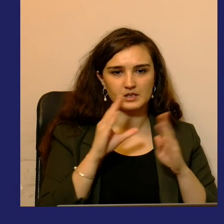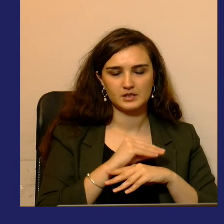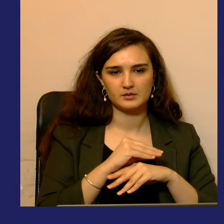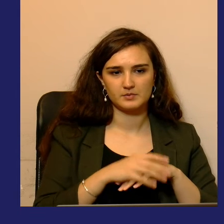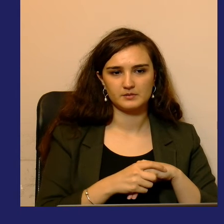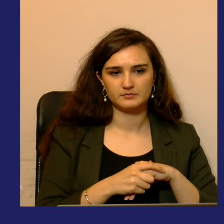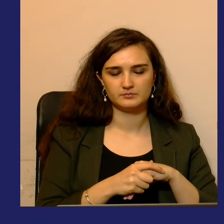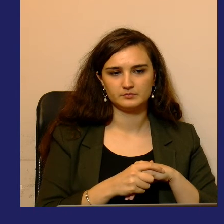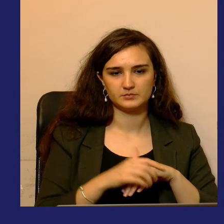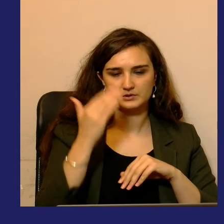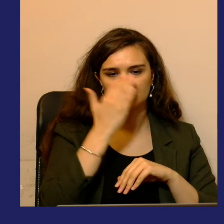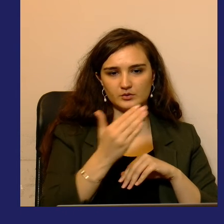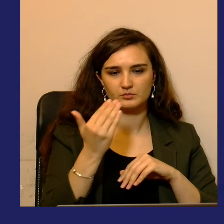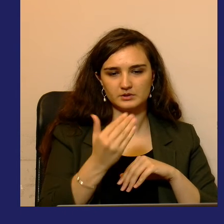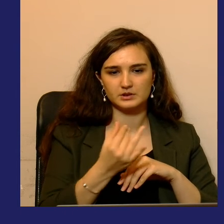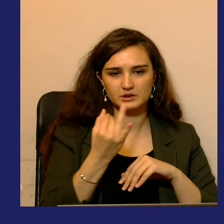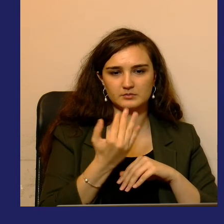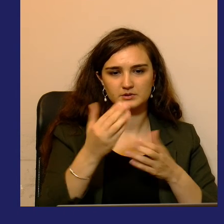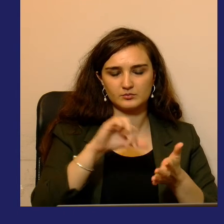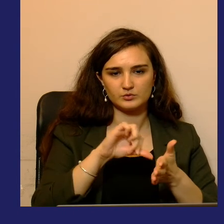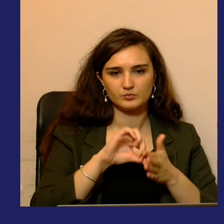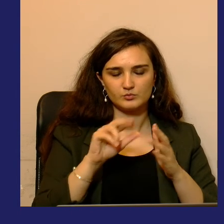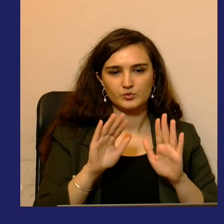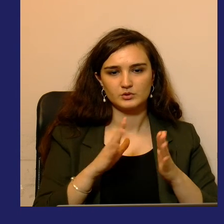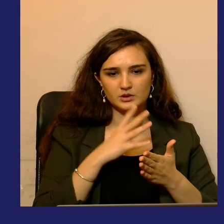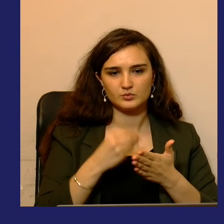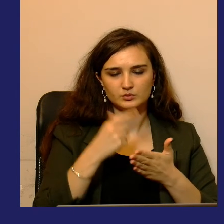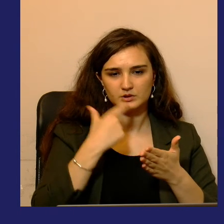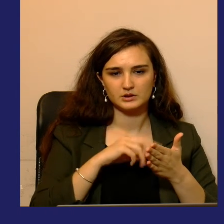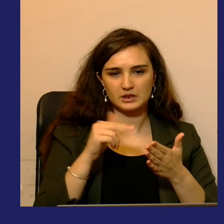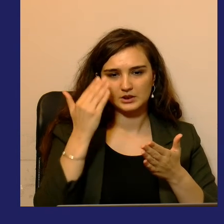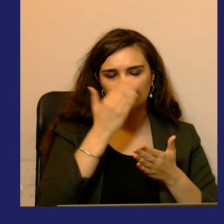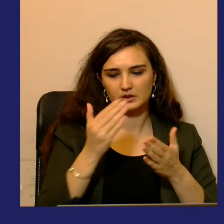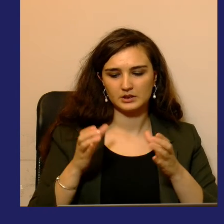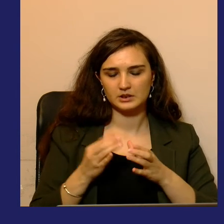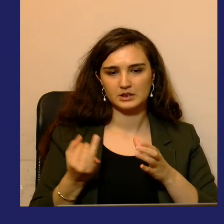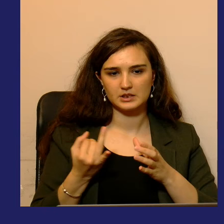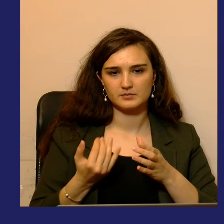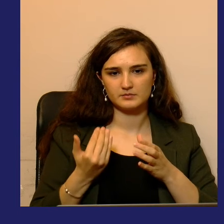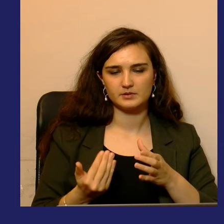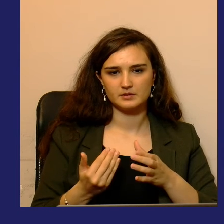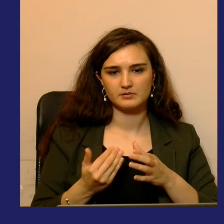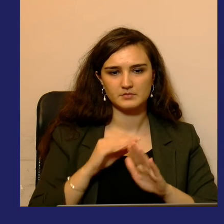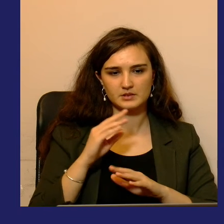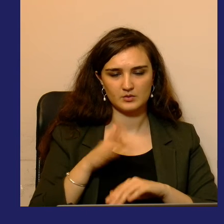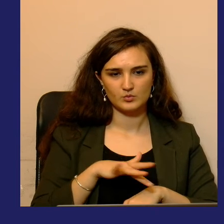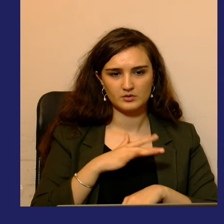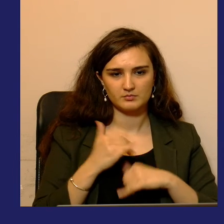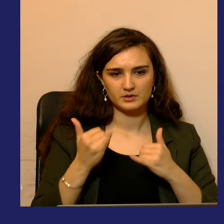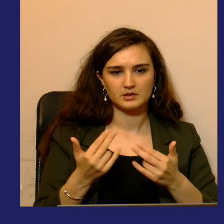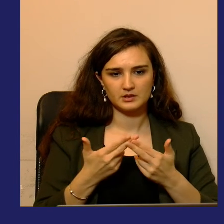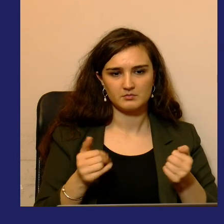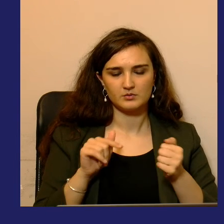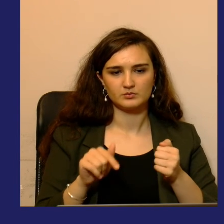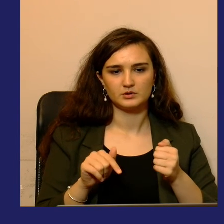ახერხებენ საზოგადოების ინტერესების წარმოადგენლად, მხოლოდ საკუთარი და ელიტური ინტერესებს ემსახურებიან, რაც